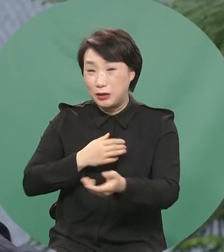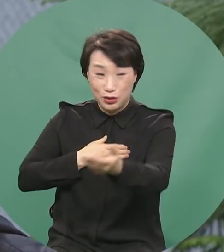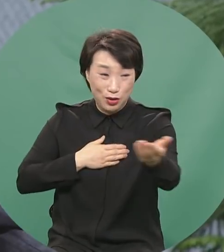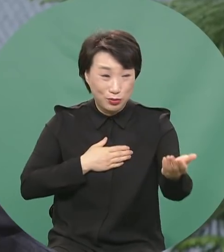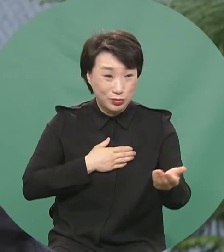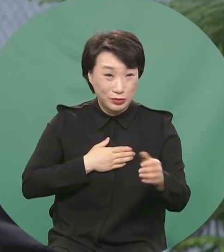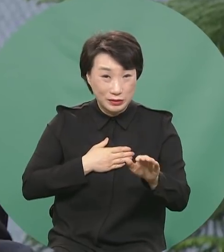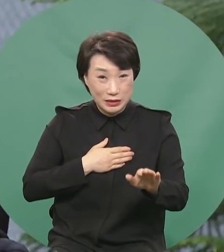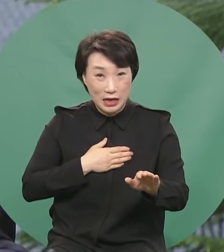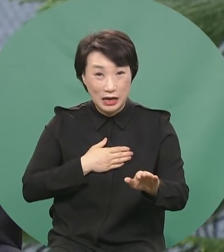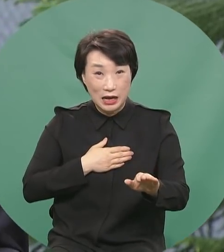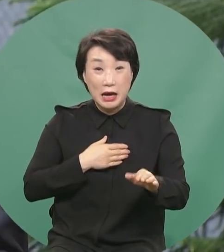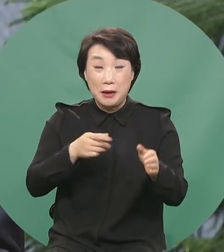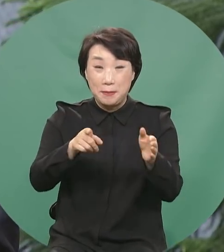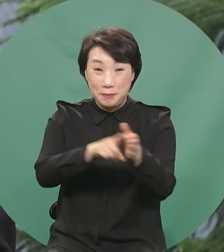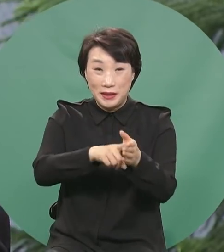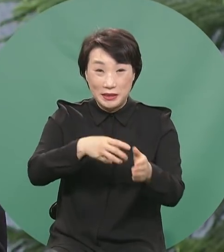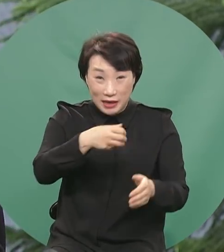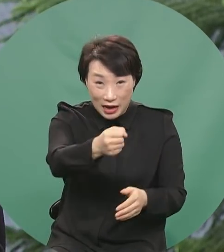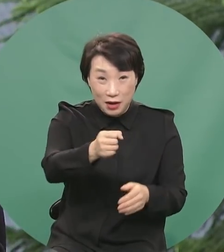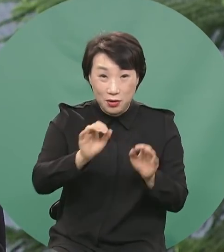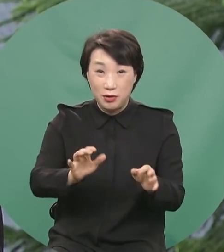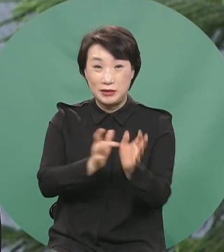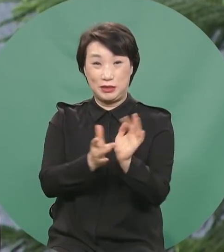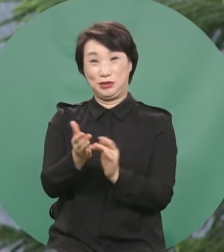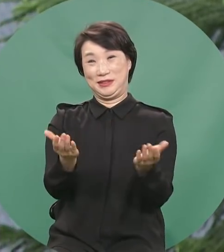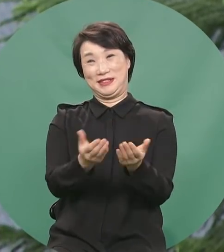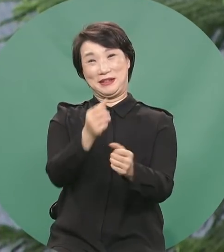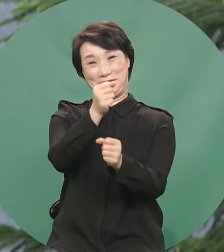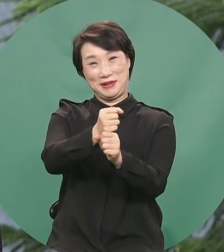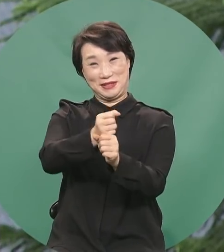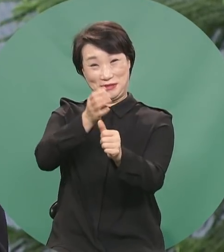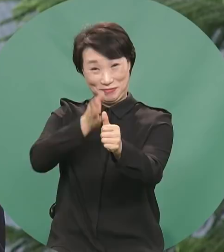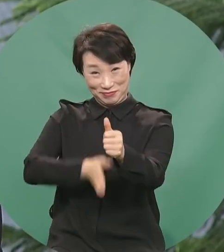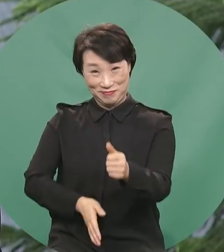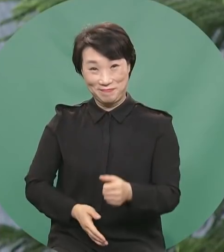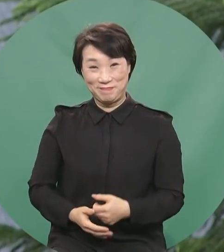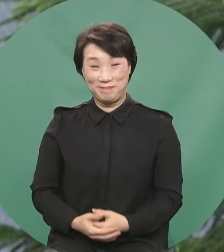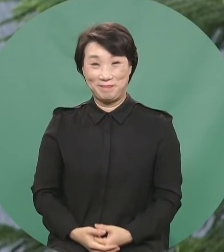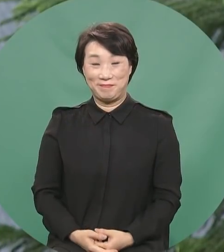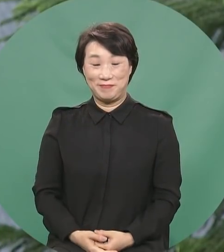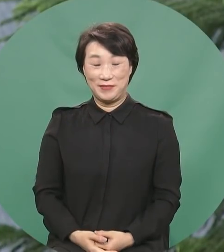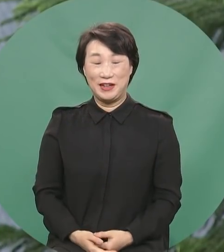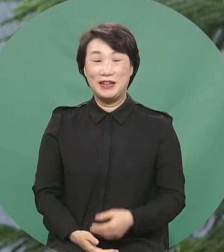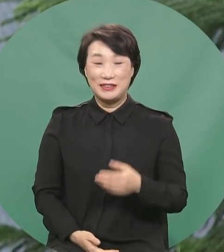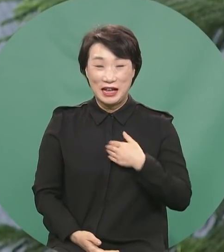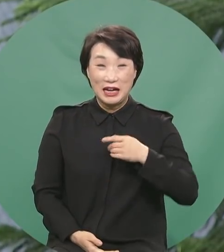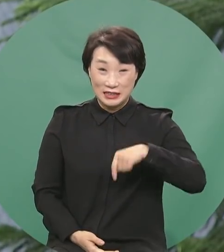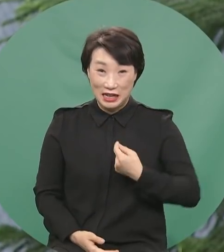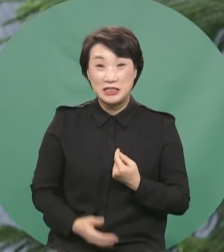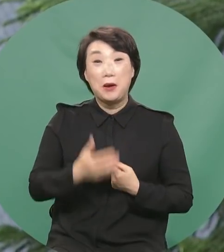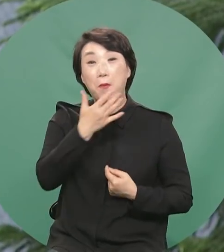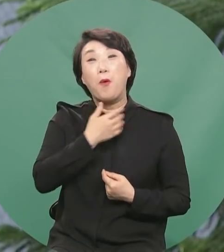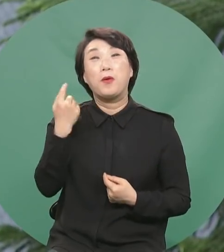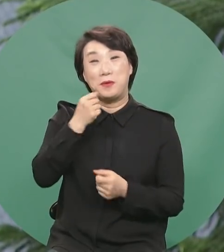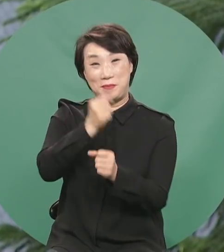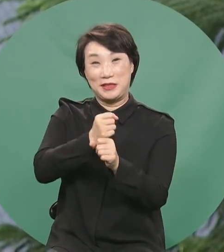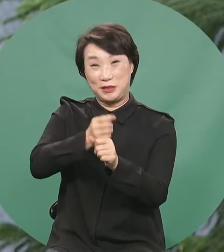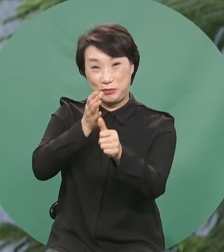자들이요, 믿음으로 예수를 일하시게 해요. 자신의 복음이 되게